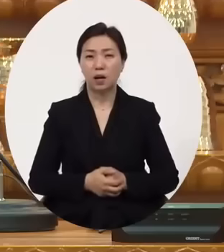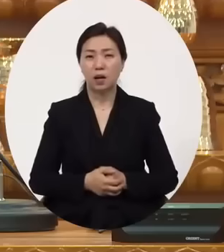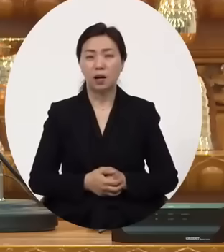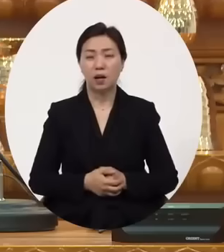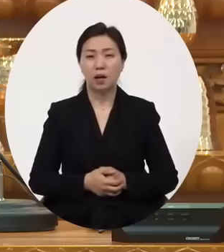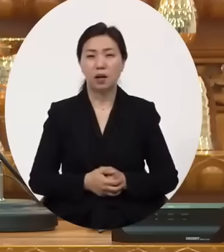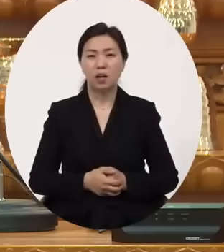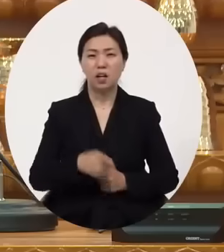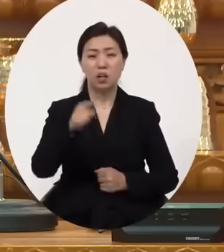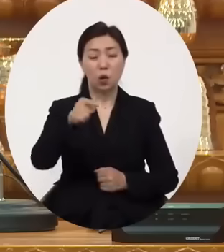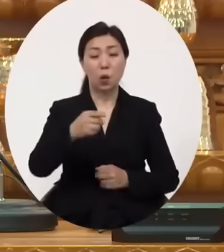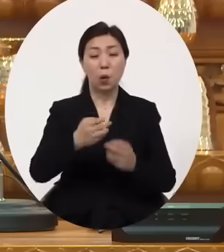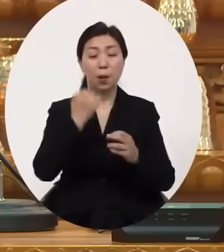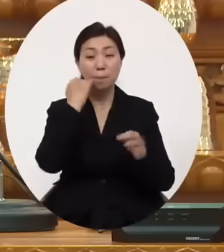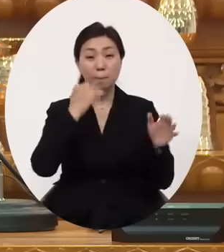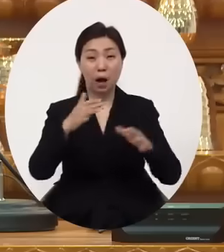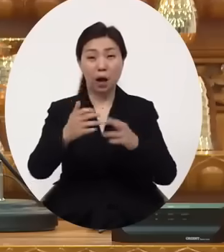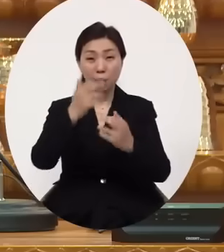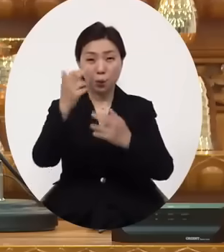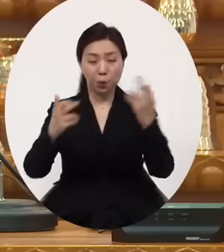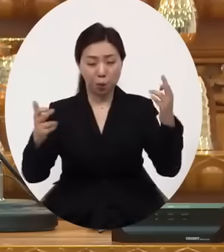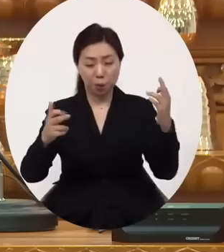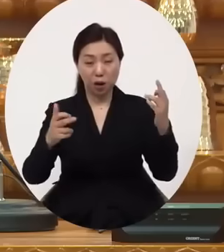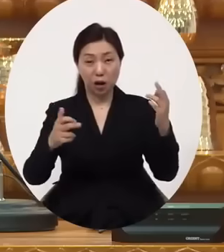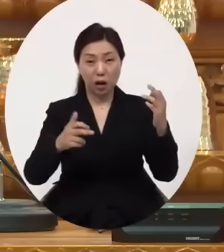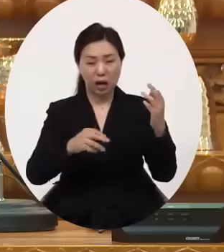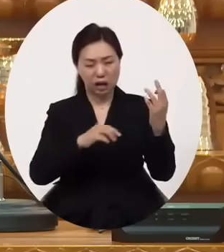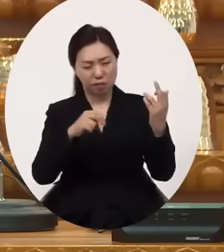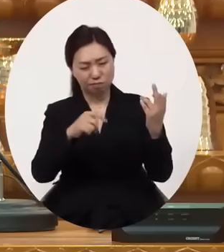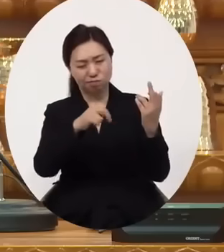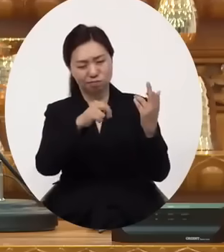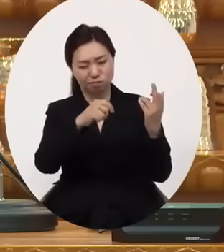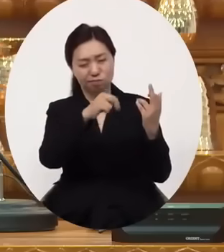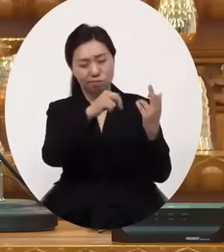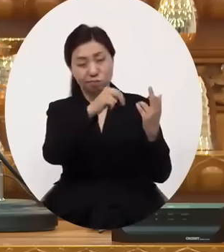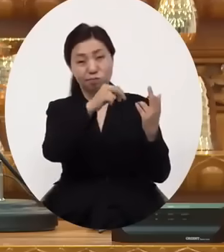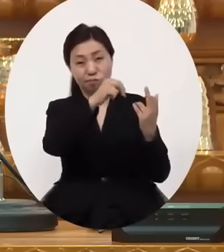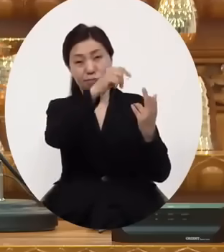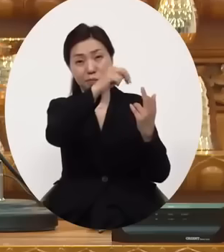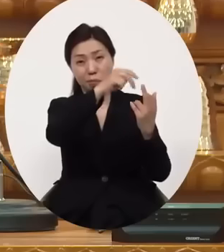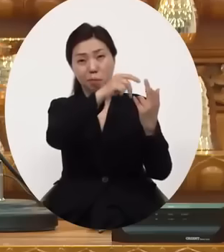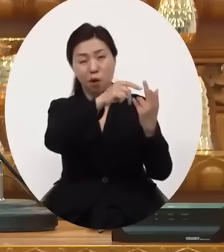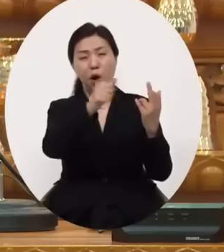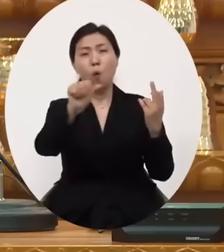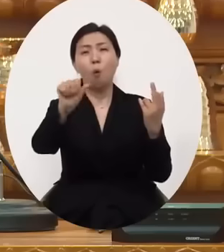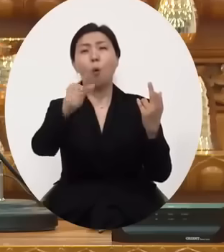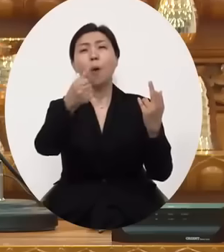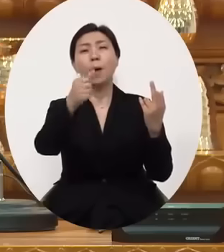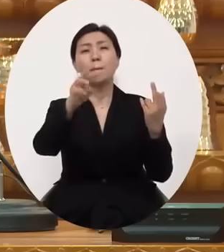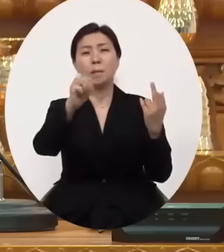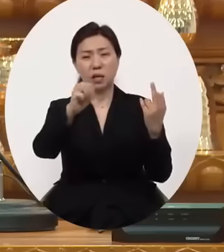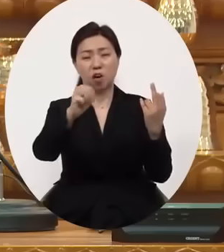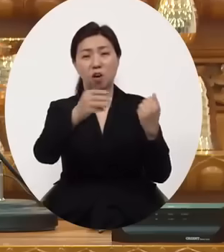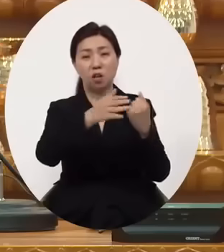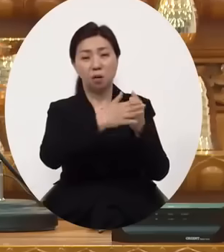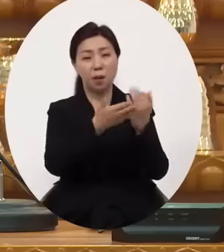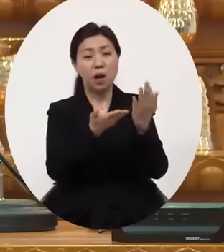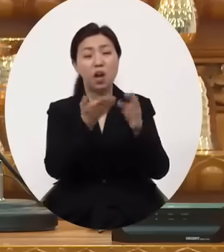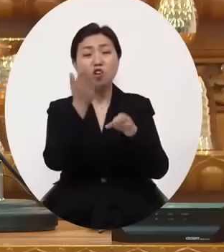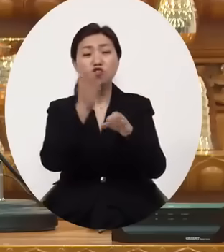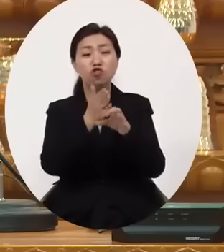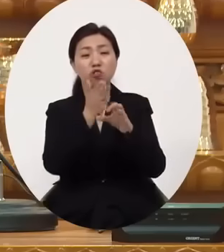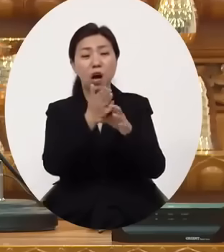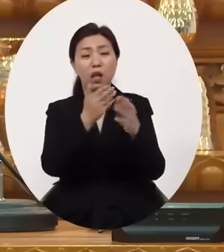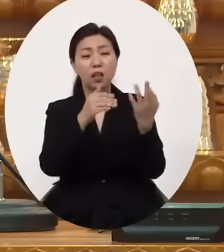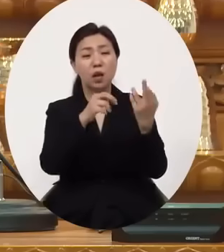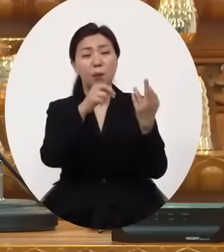알겠죠? 바닷가에 있는 이런 산들은 산이 500m라 해도 그건 실제로 제로에서부터 출발하는 거나